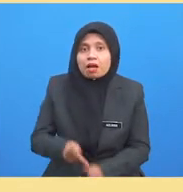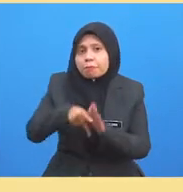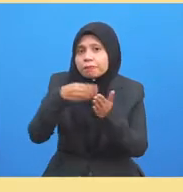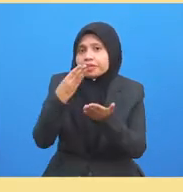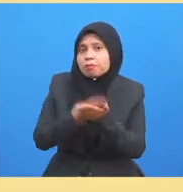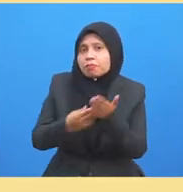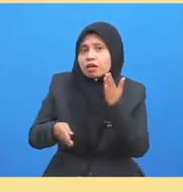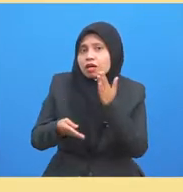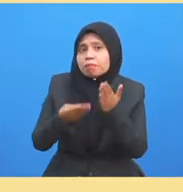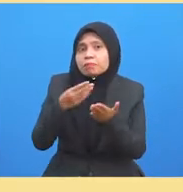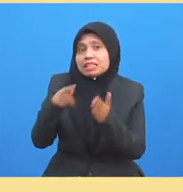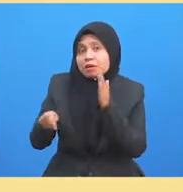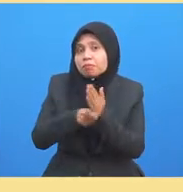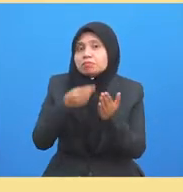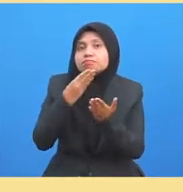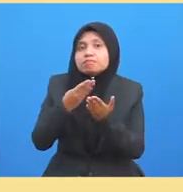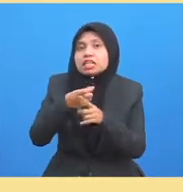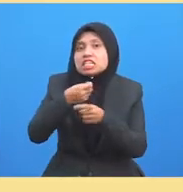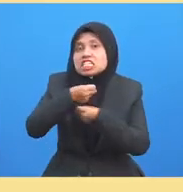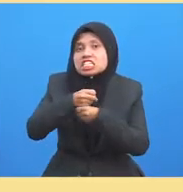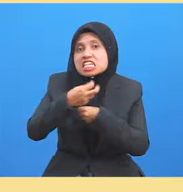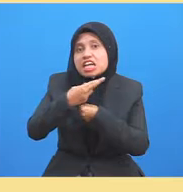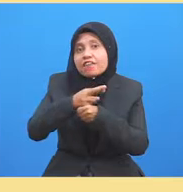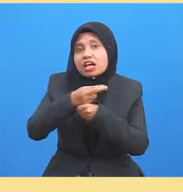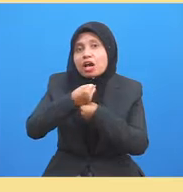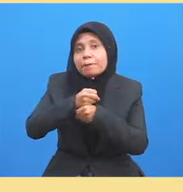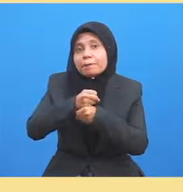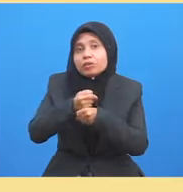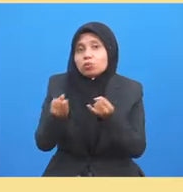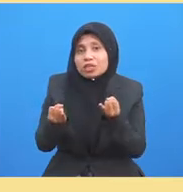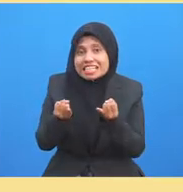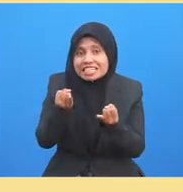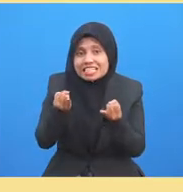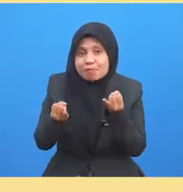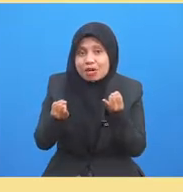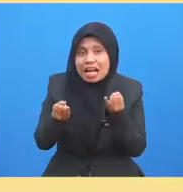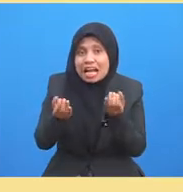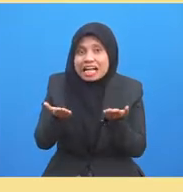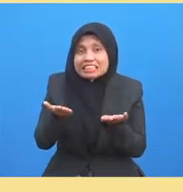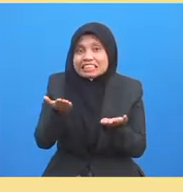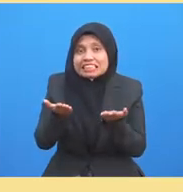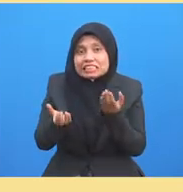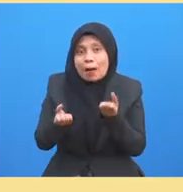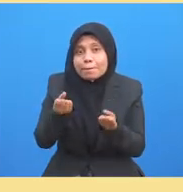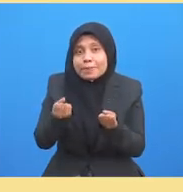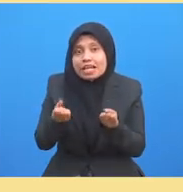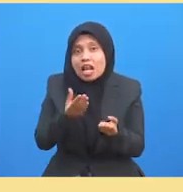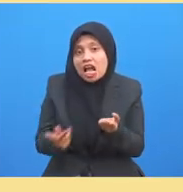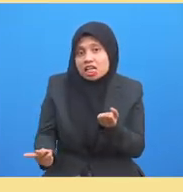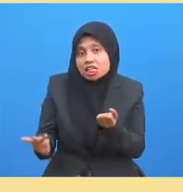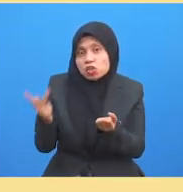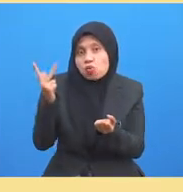Penambahbaikan ini boleh dilakukan dari segi reka bentuk, keseimbangan, kestabilan dan